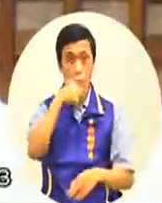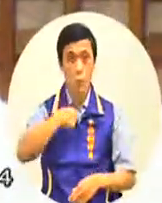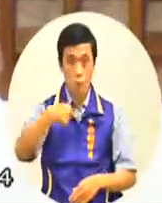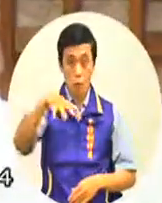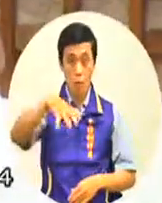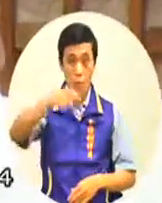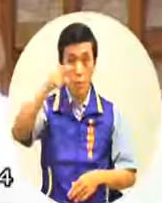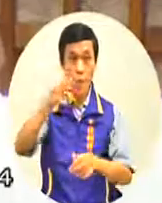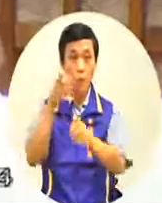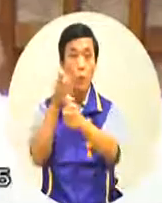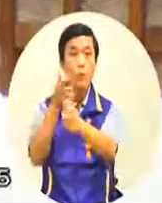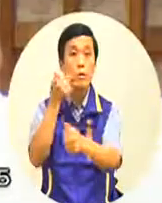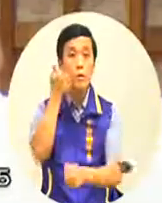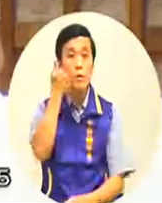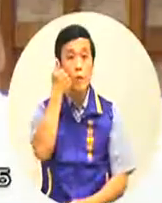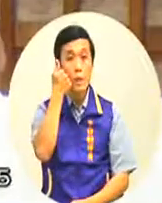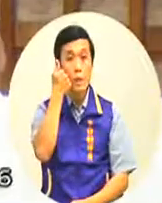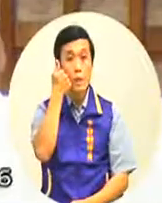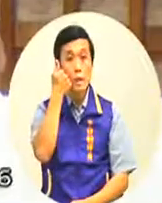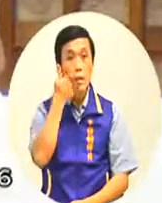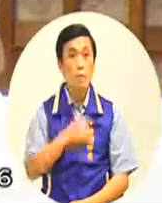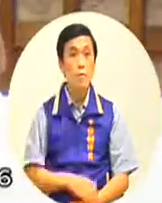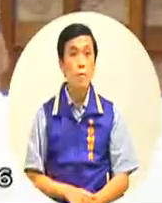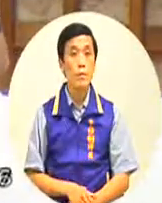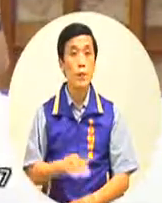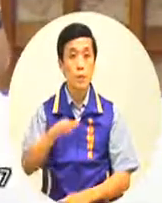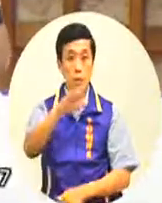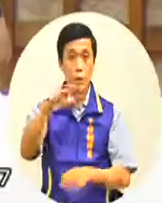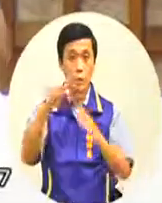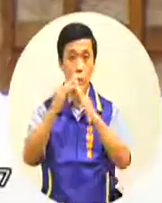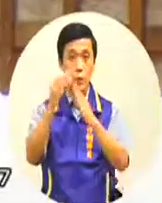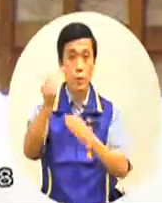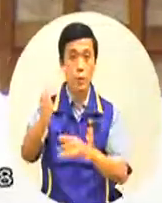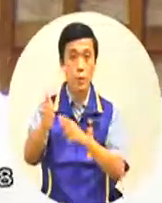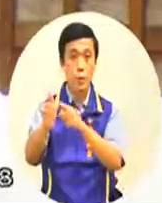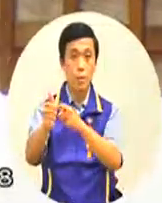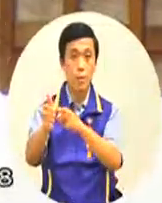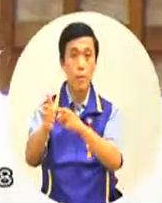来请教咱的社会局长哦，